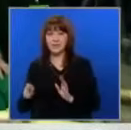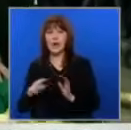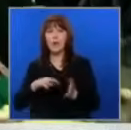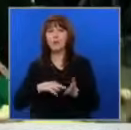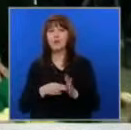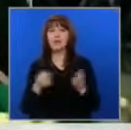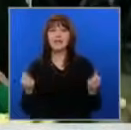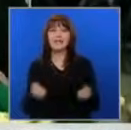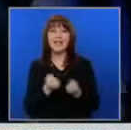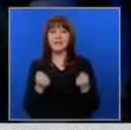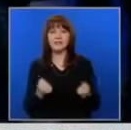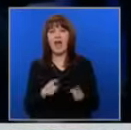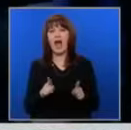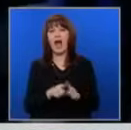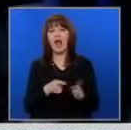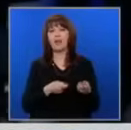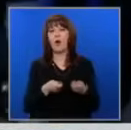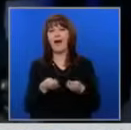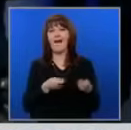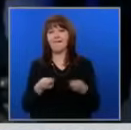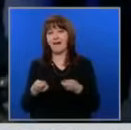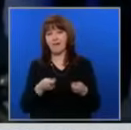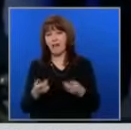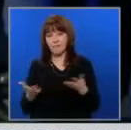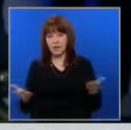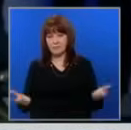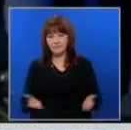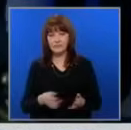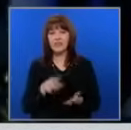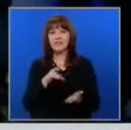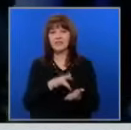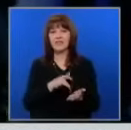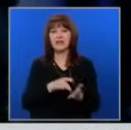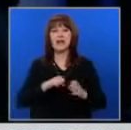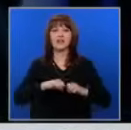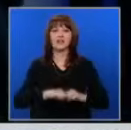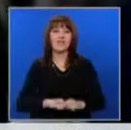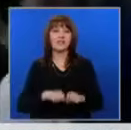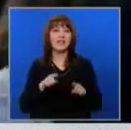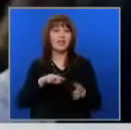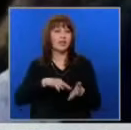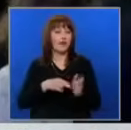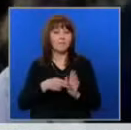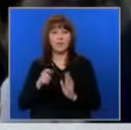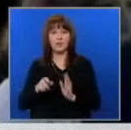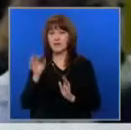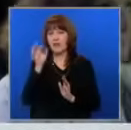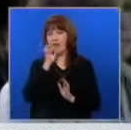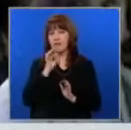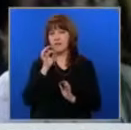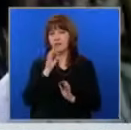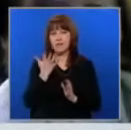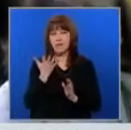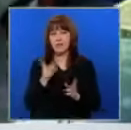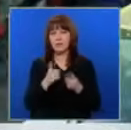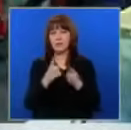дейност се свежда до пиар стратегии плюс ефектно ситуиране в структурите на централната власт. Такива политици нямат каузи и управленчески